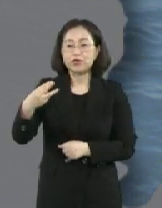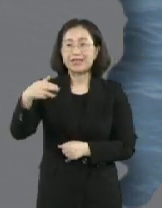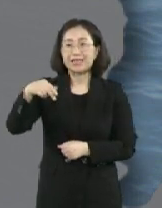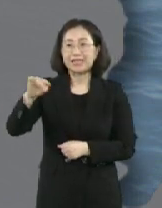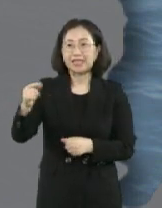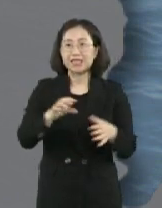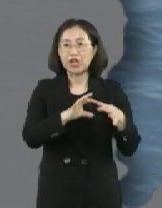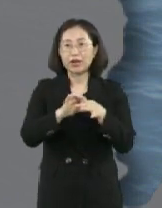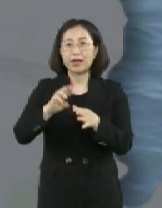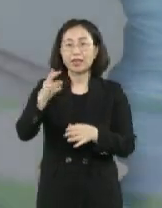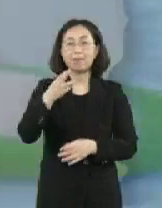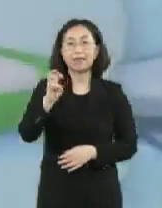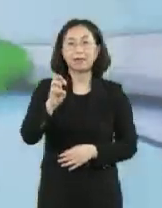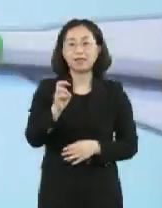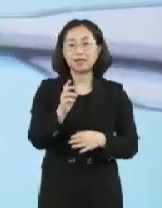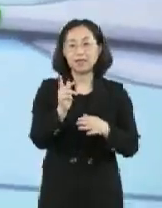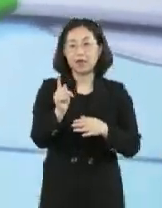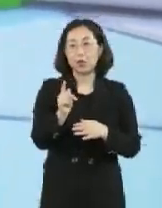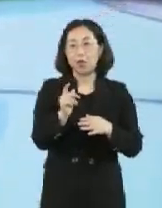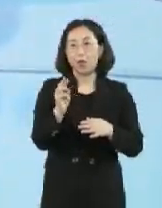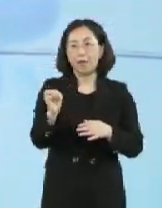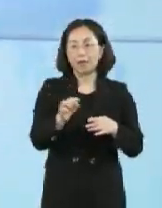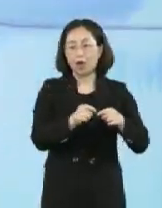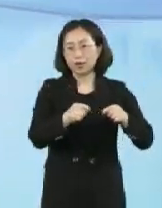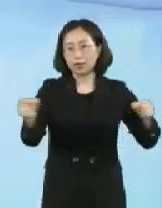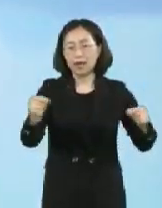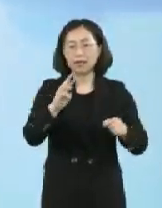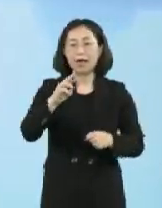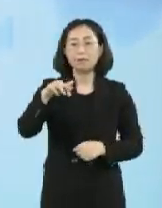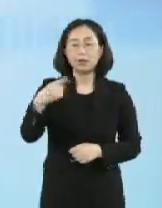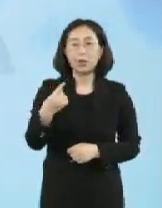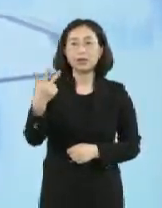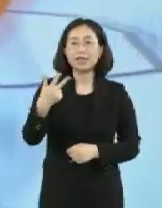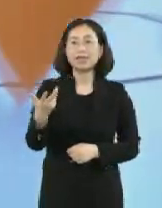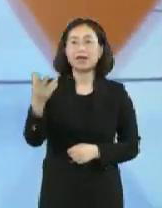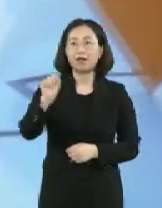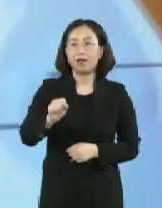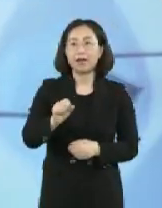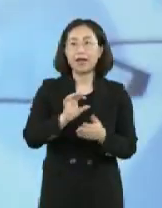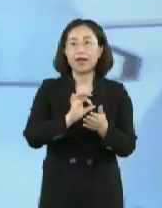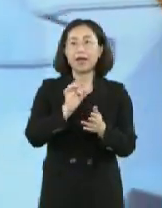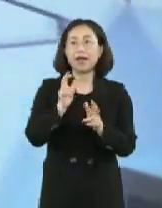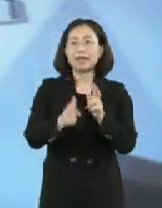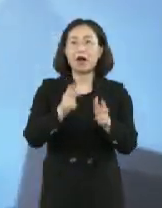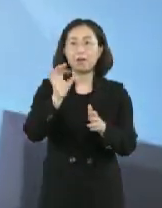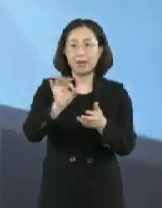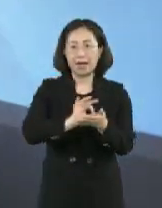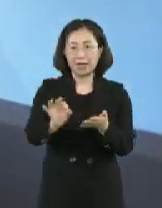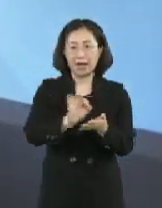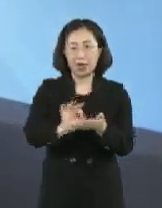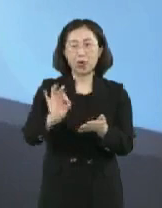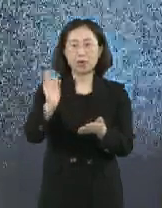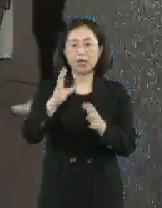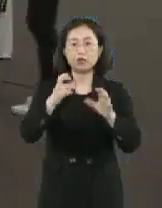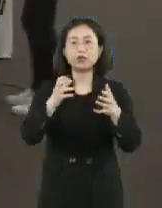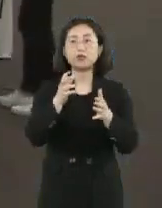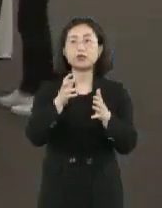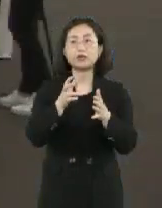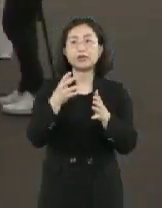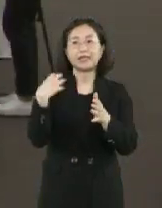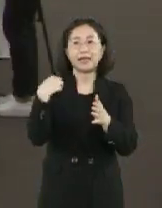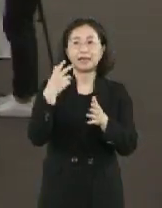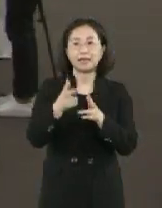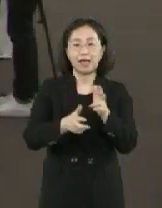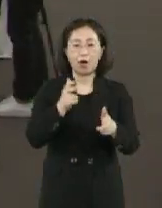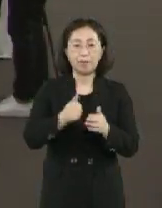연장 330km 길이로 약 3조 7천억 원의 사업비가 소요되는 대규모 국책 사업입니다.